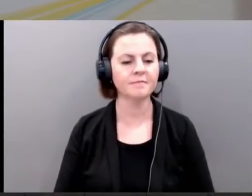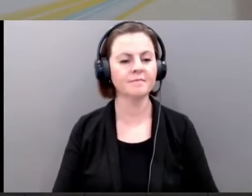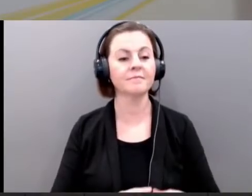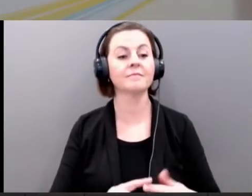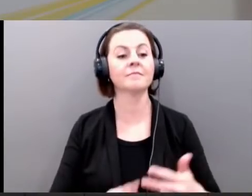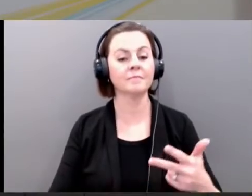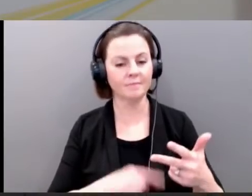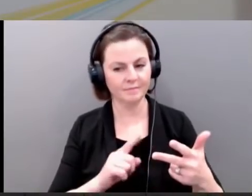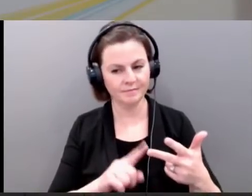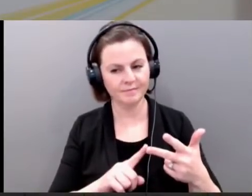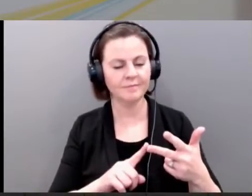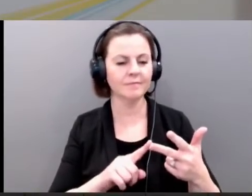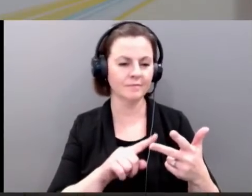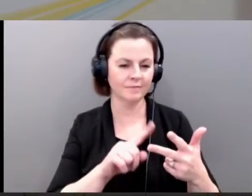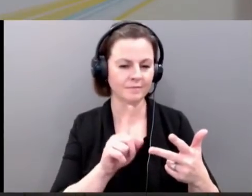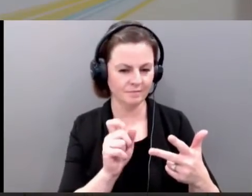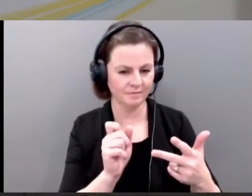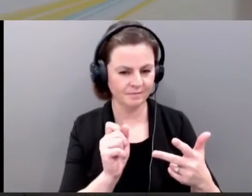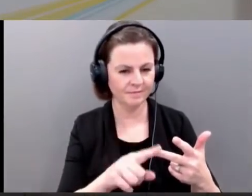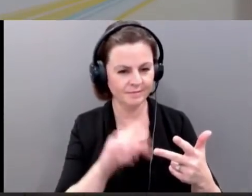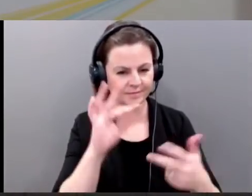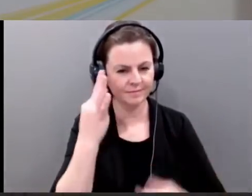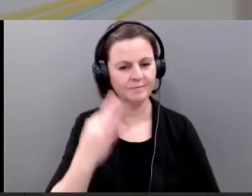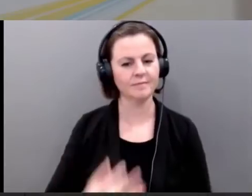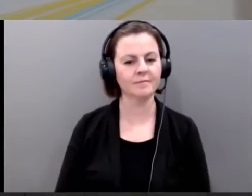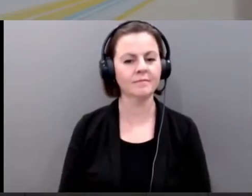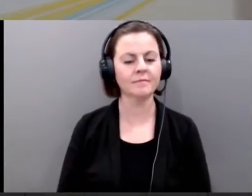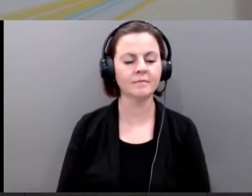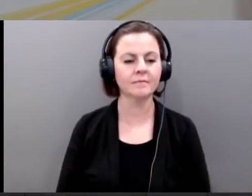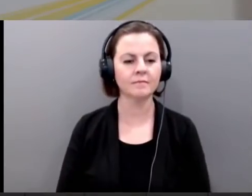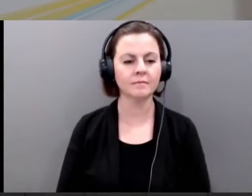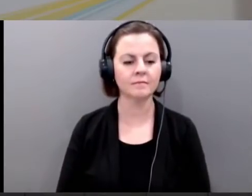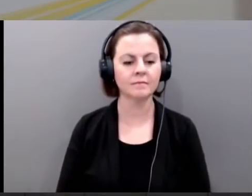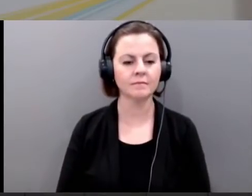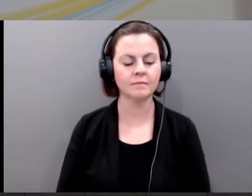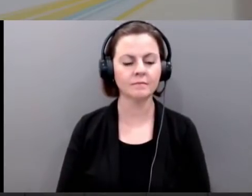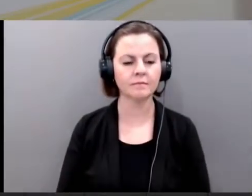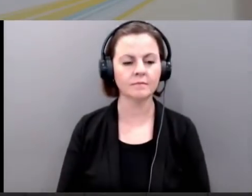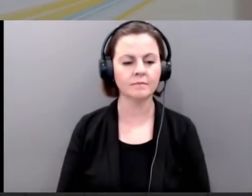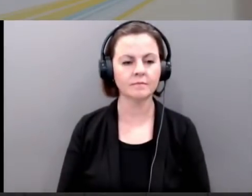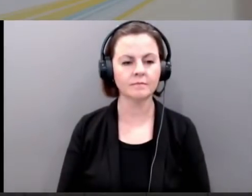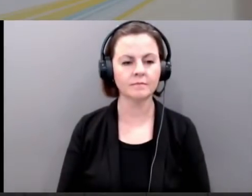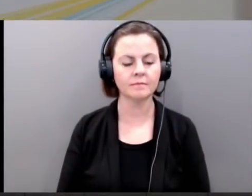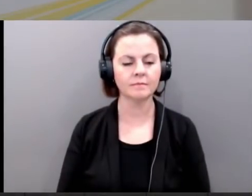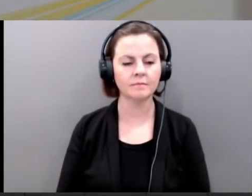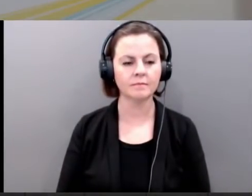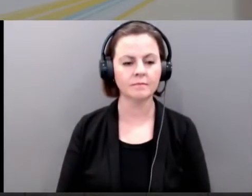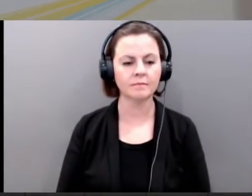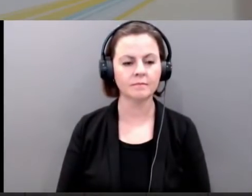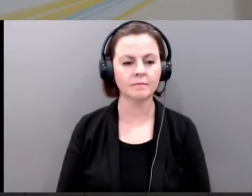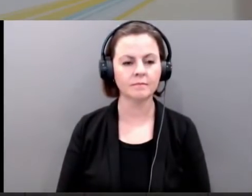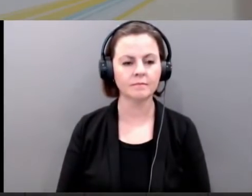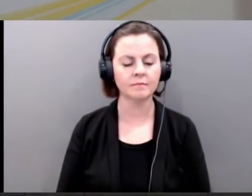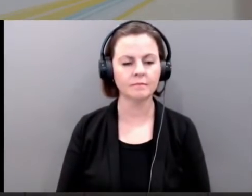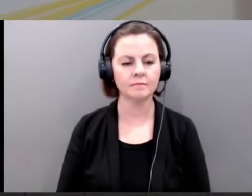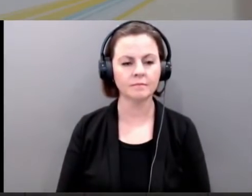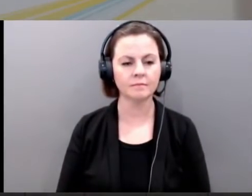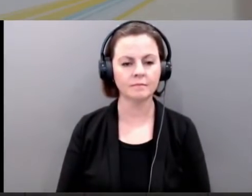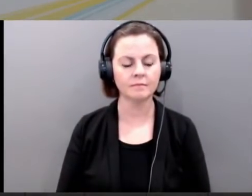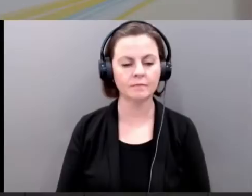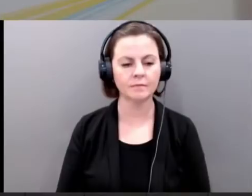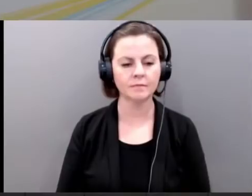être s'il y a d'autres cas qui sont annoncés dès demain, quelles sont les prochaines mesures? Est-ce qu'on